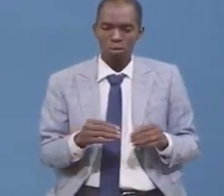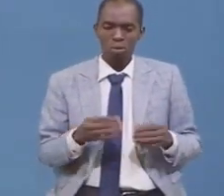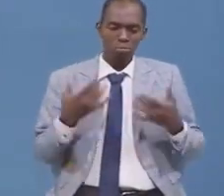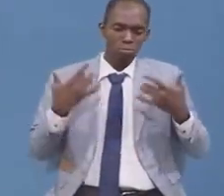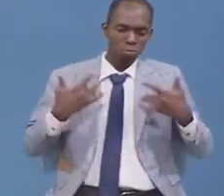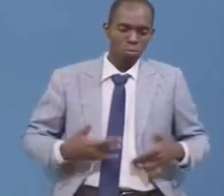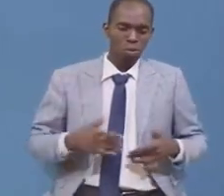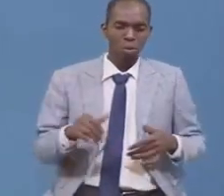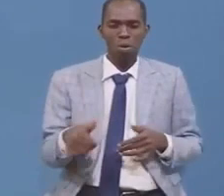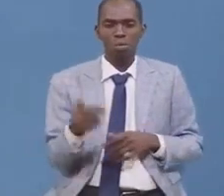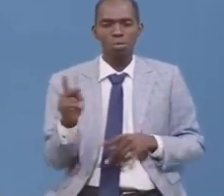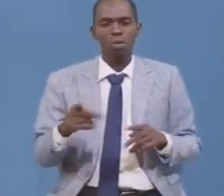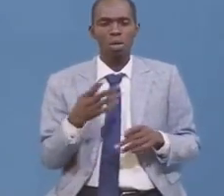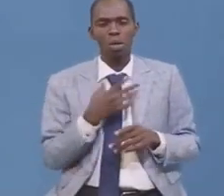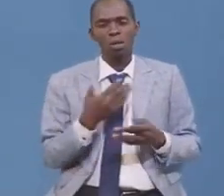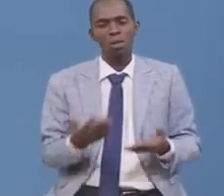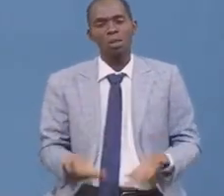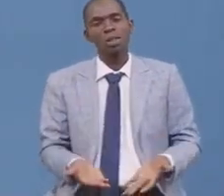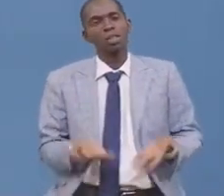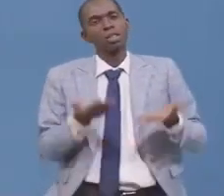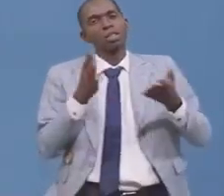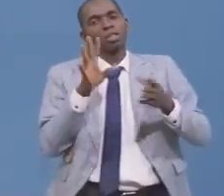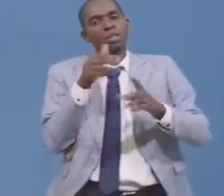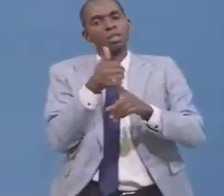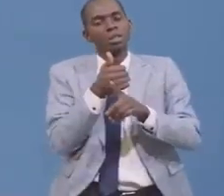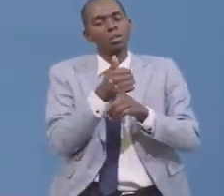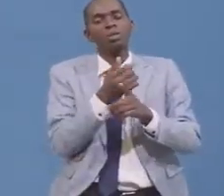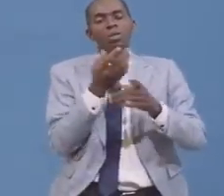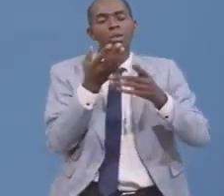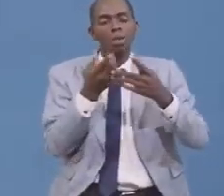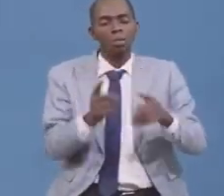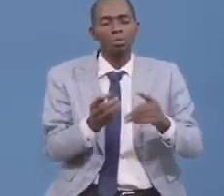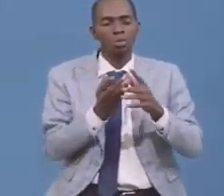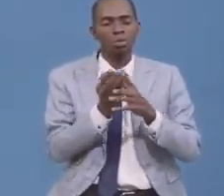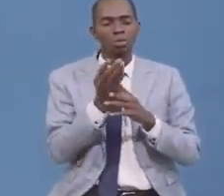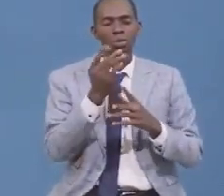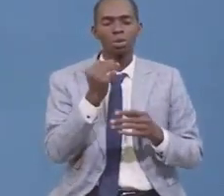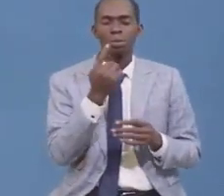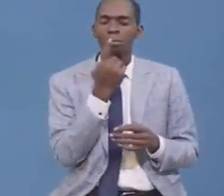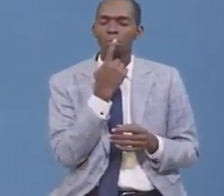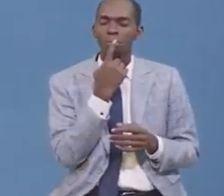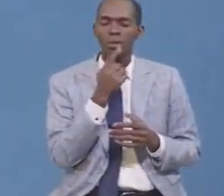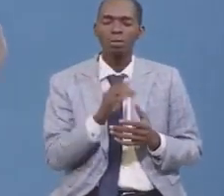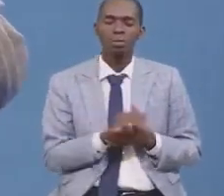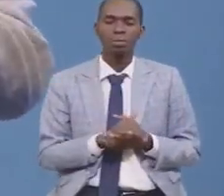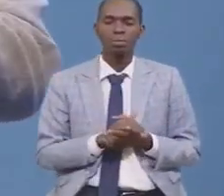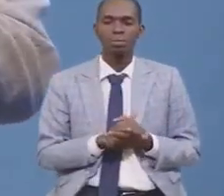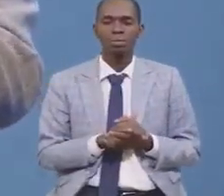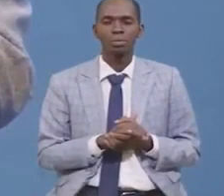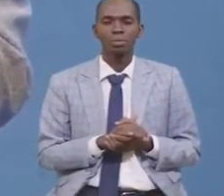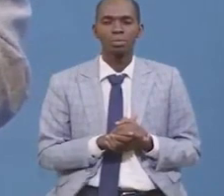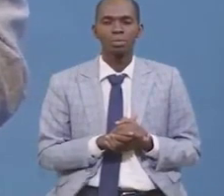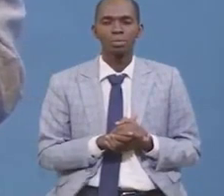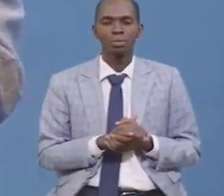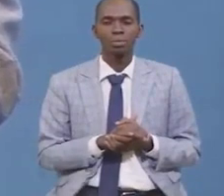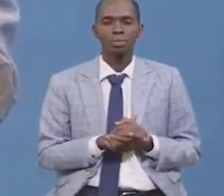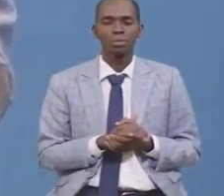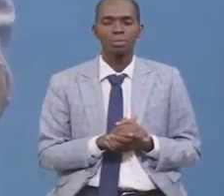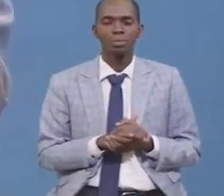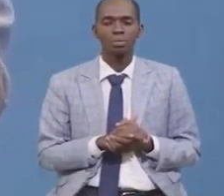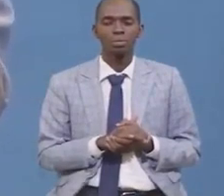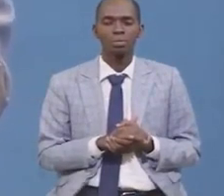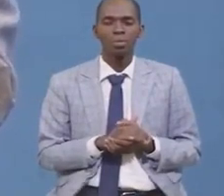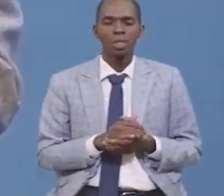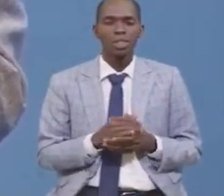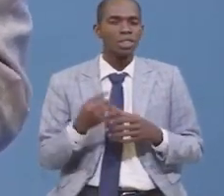exalting yourself comes through the mouth. ఇతరులను తక్కువ చేసి మాట్లాడడం, మనల్ని మనం హెచ్చించుకోవడం నోటి మాట ద్వారానే జరుగుతుంది. Says for